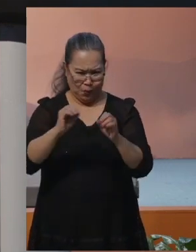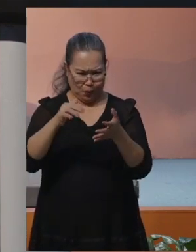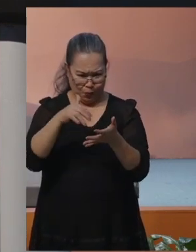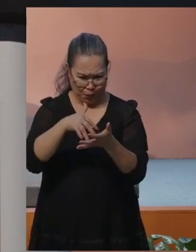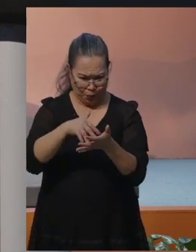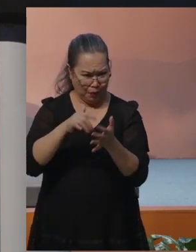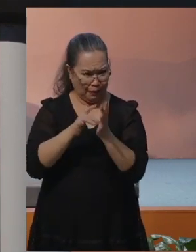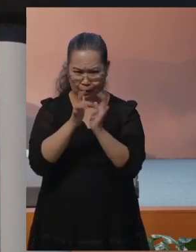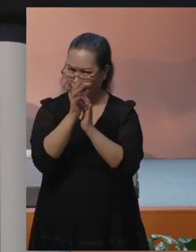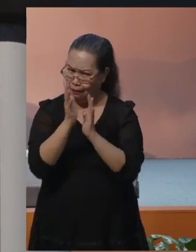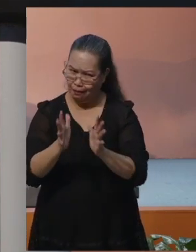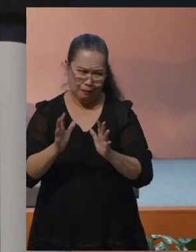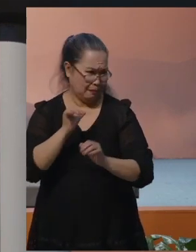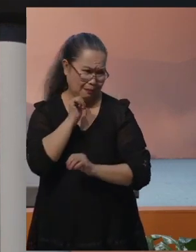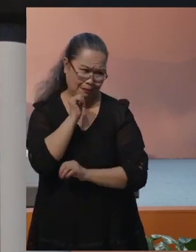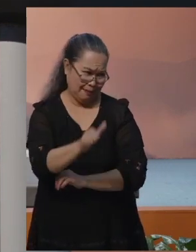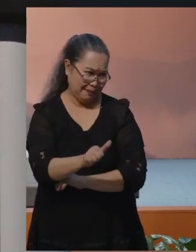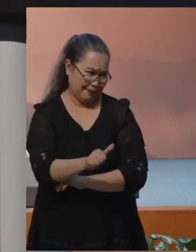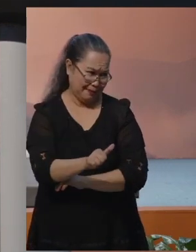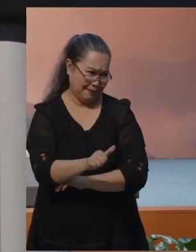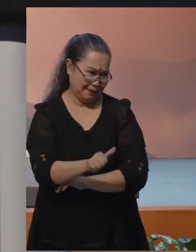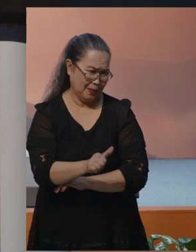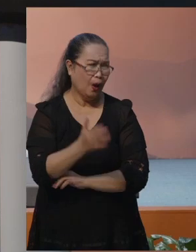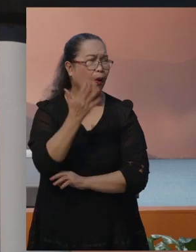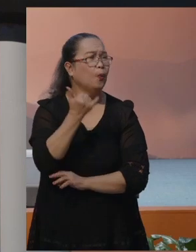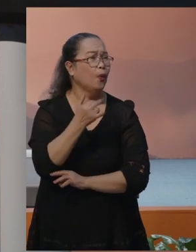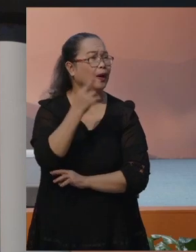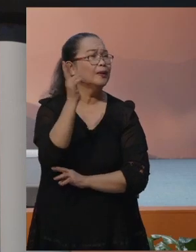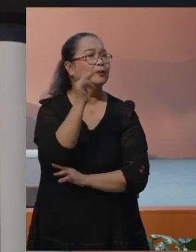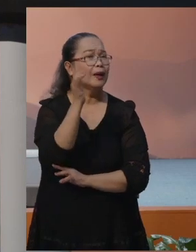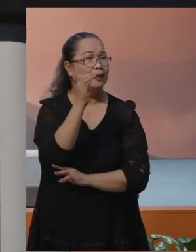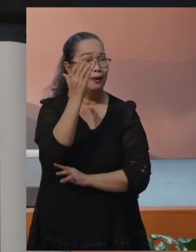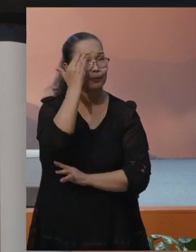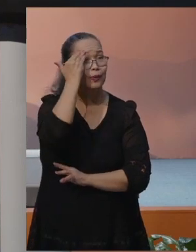Walang Sunday school. Paano niya nalaman yun?